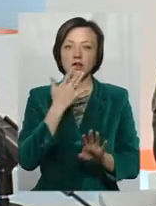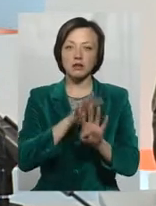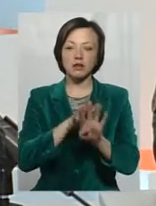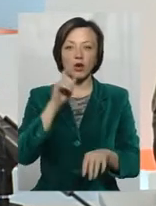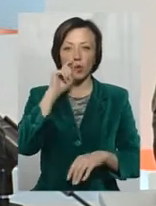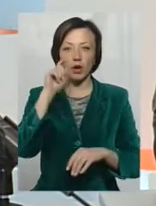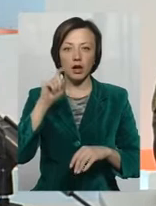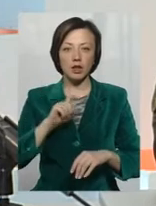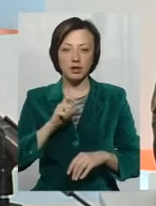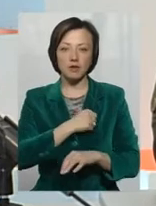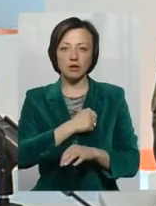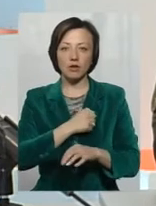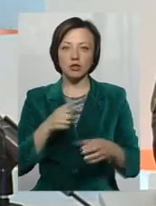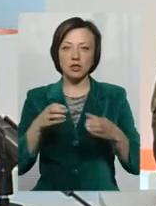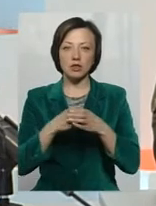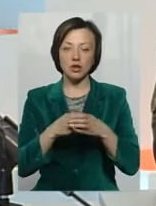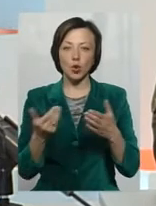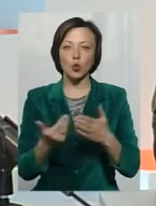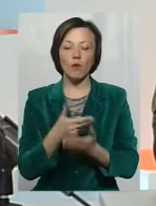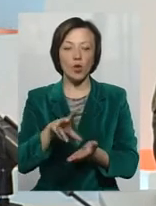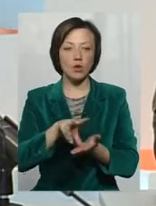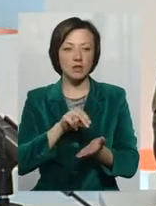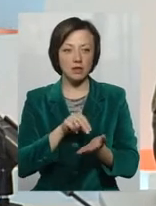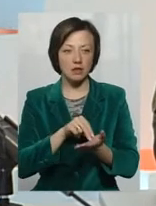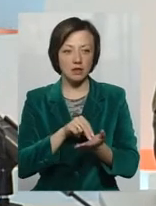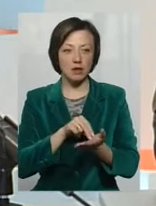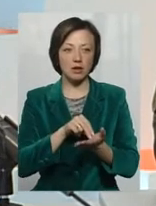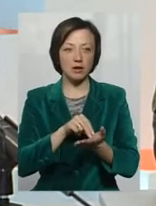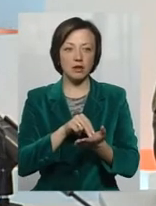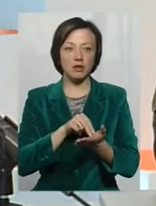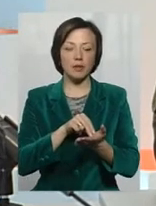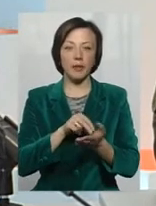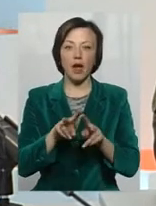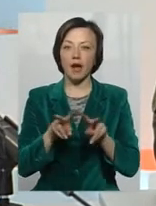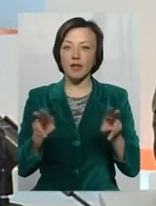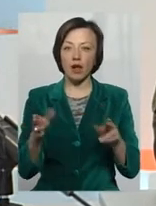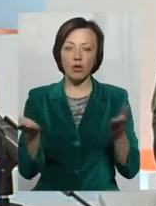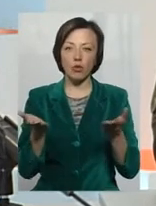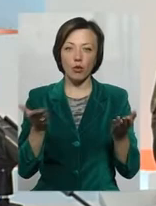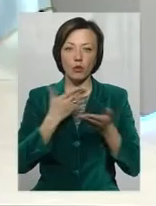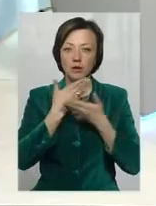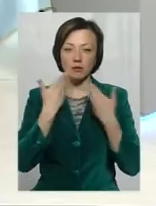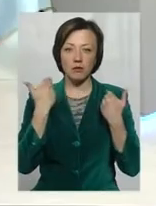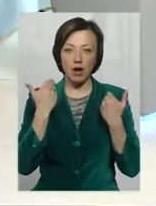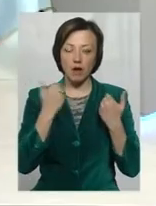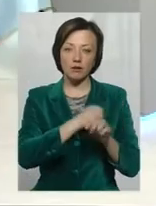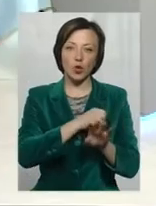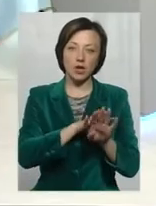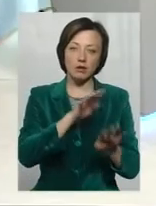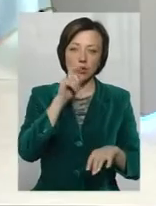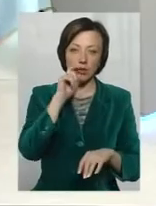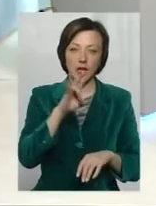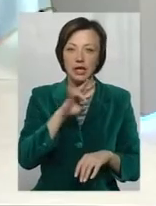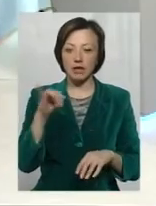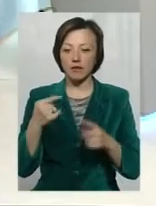України військової частини нового зразка, аналогу якого немає ні в Збройних силах України,